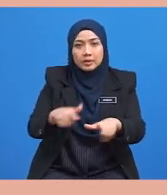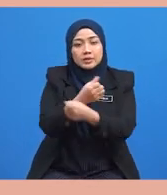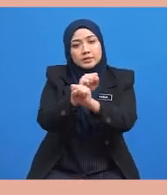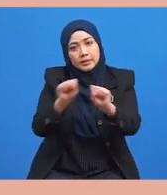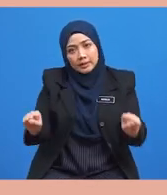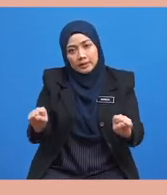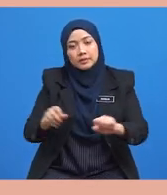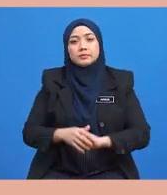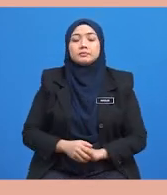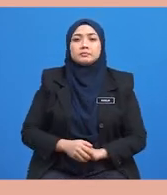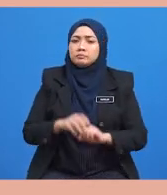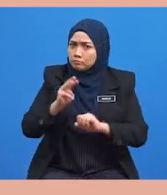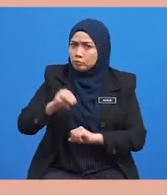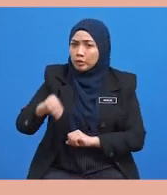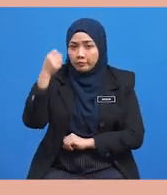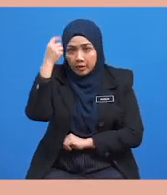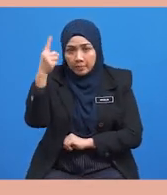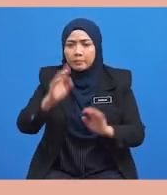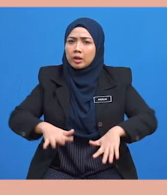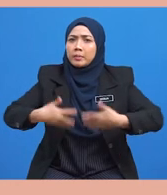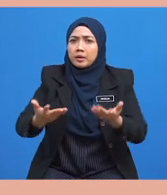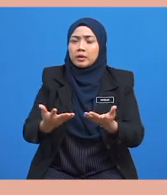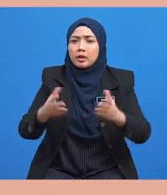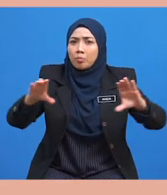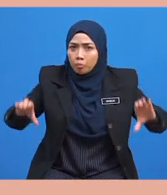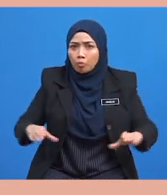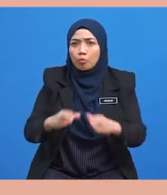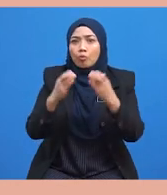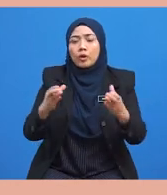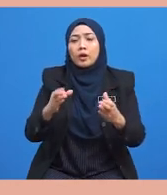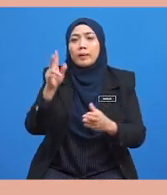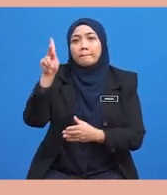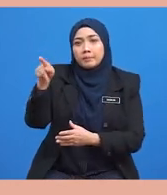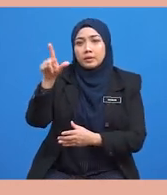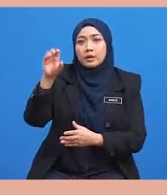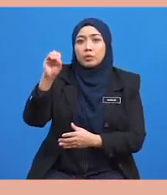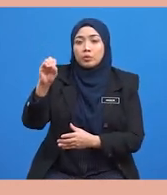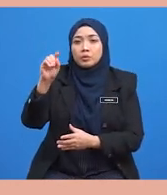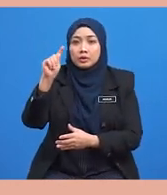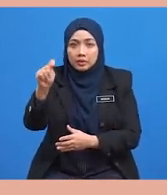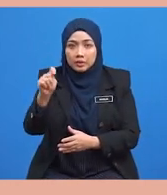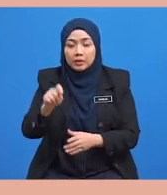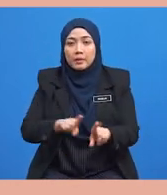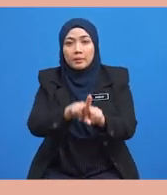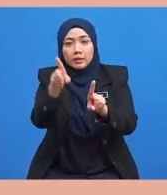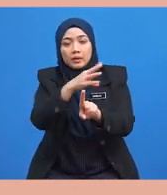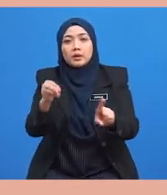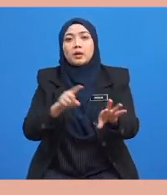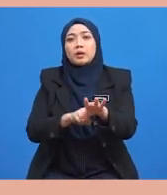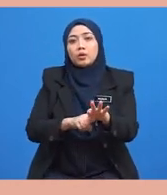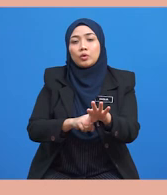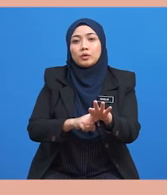Adakah murid-murid telah faham bagaimana untuk membina plot batang dan daun? Mari kita lihat rajah